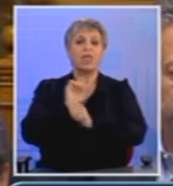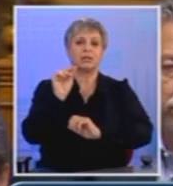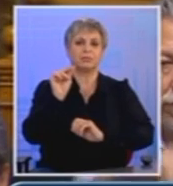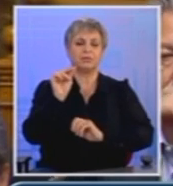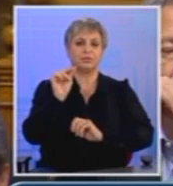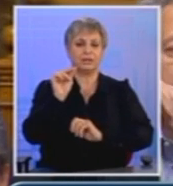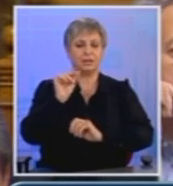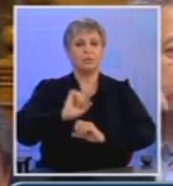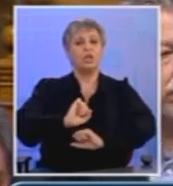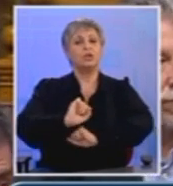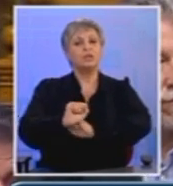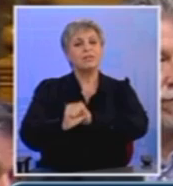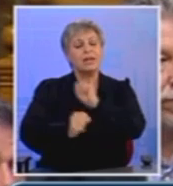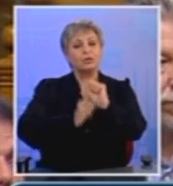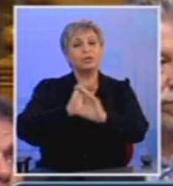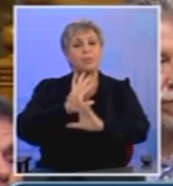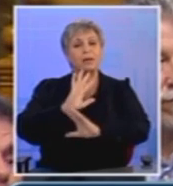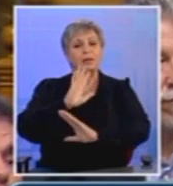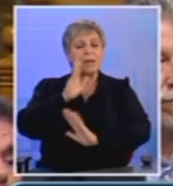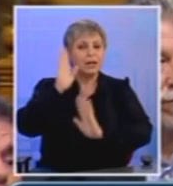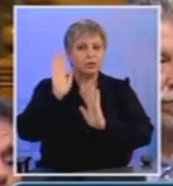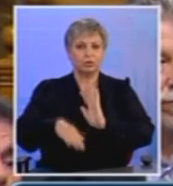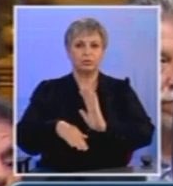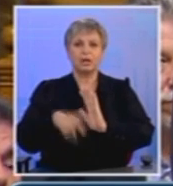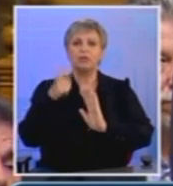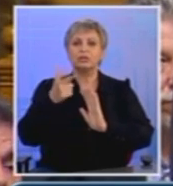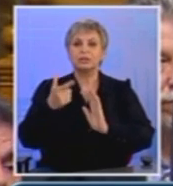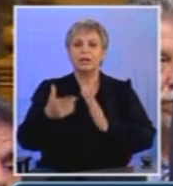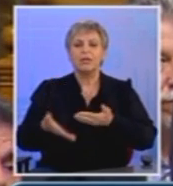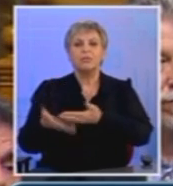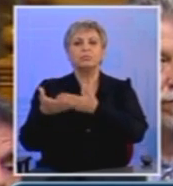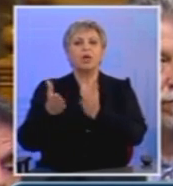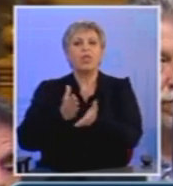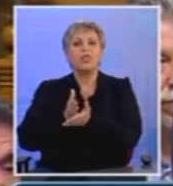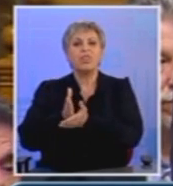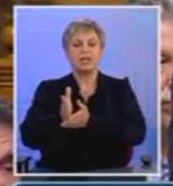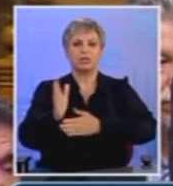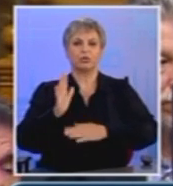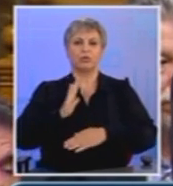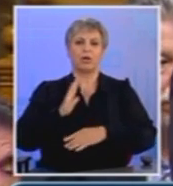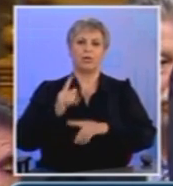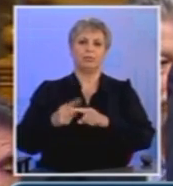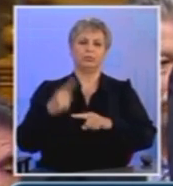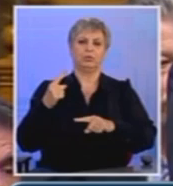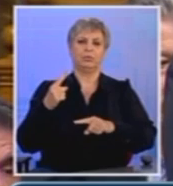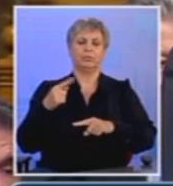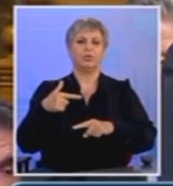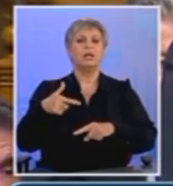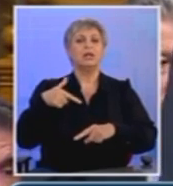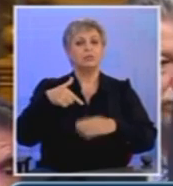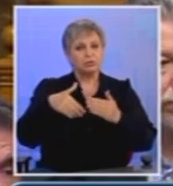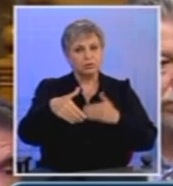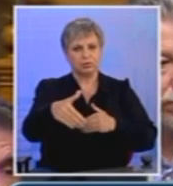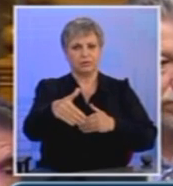αγωνιστούμε μέχρι τέλους για το δίκαιο του εργαζόμενου λαού των λαϊκών στρωμάτων στη χώρα μας το επόμενο